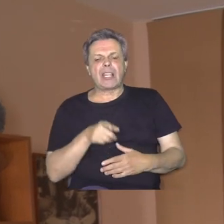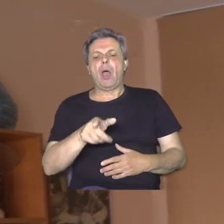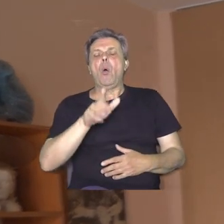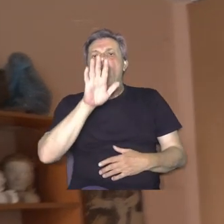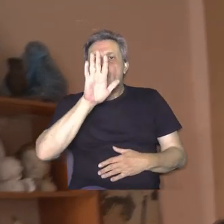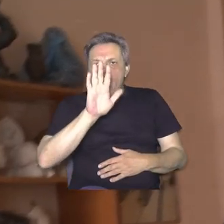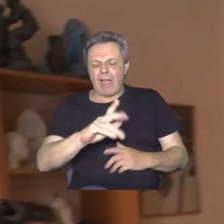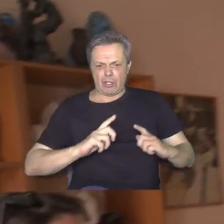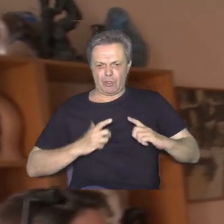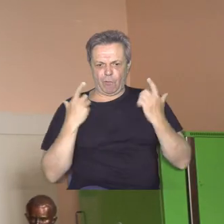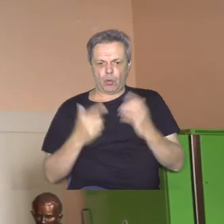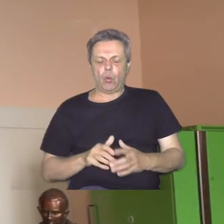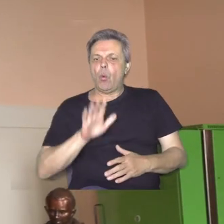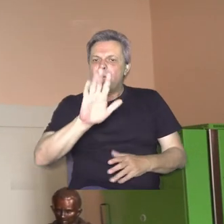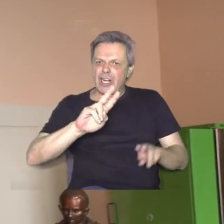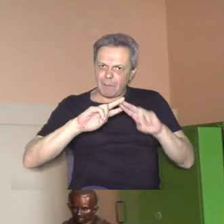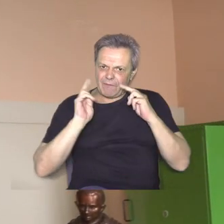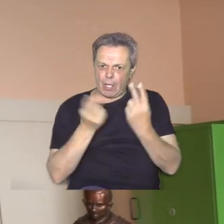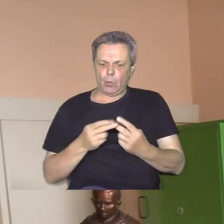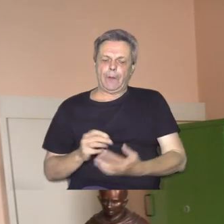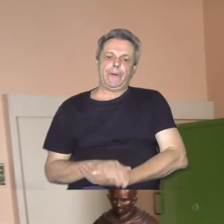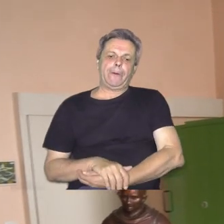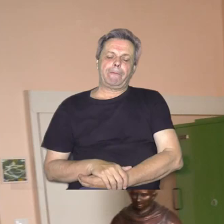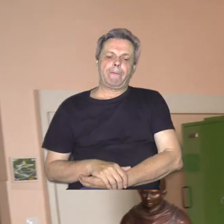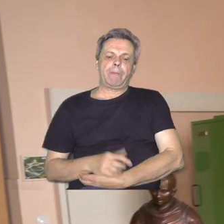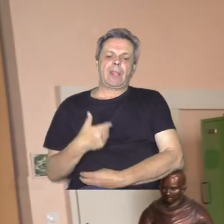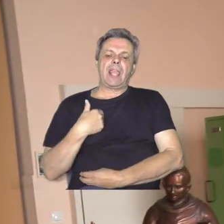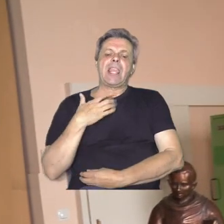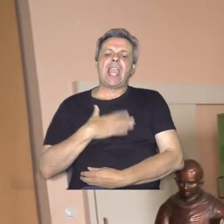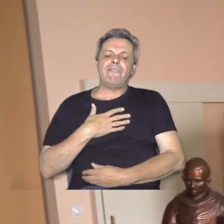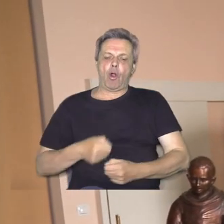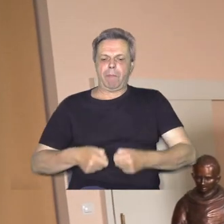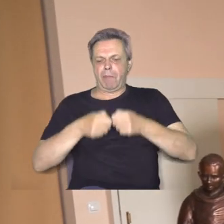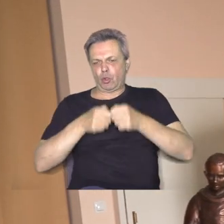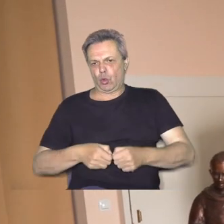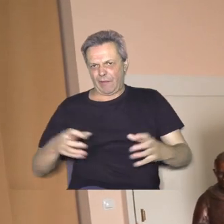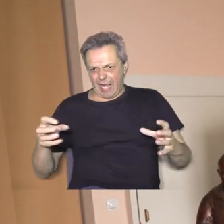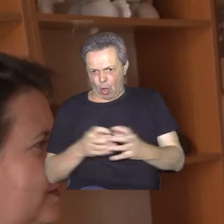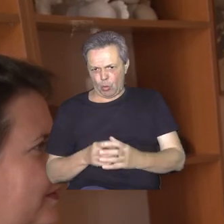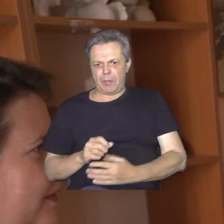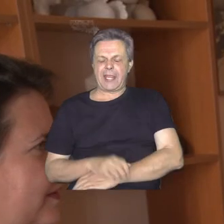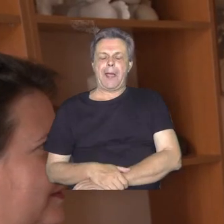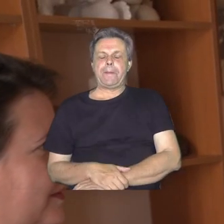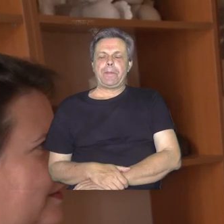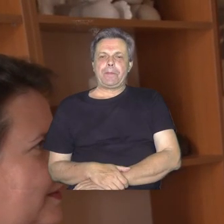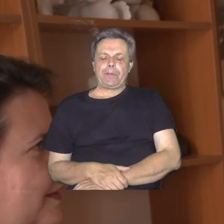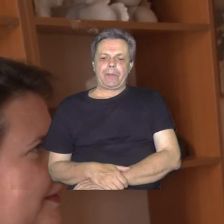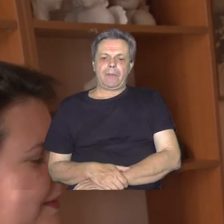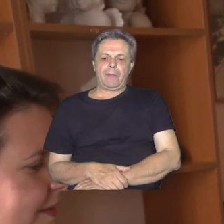u vašem životu, u vašem svijetu? Ja volim društvene